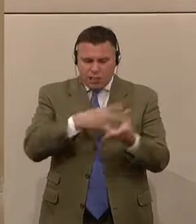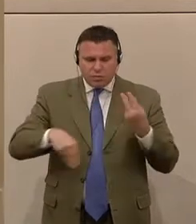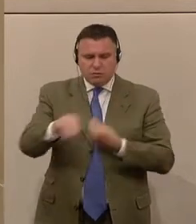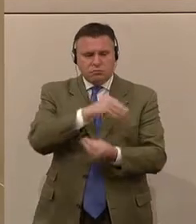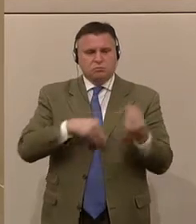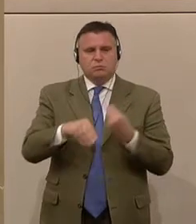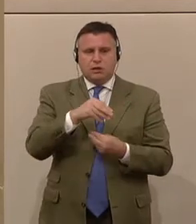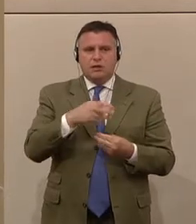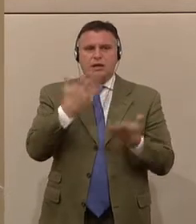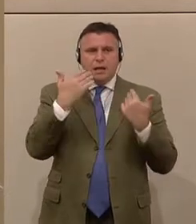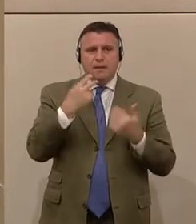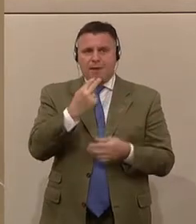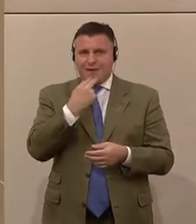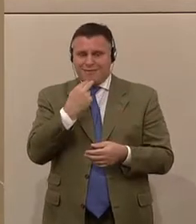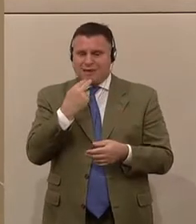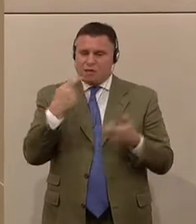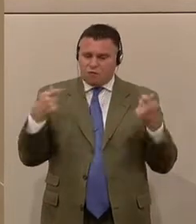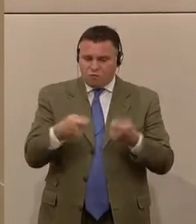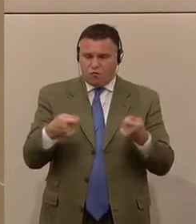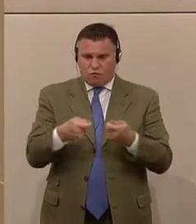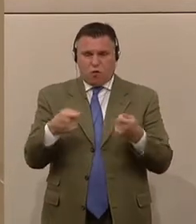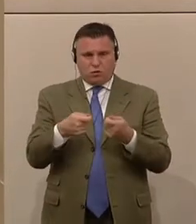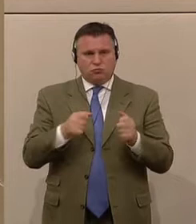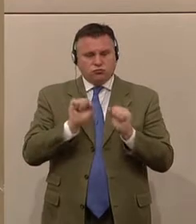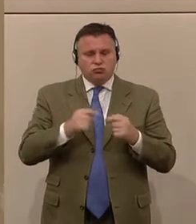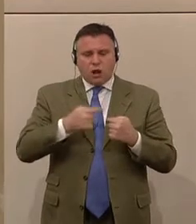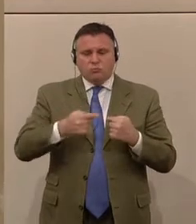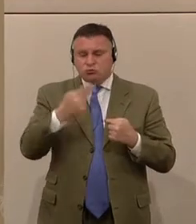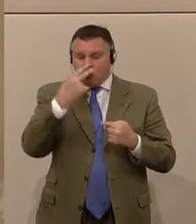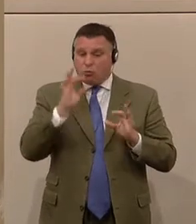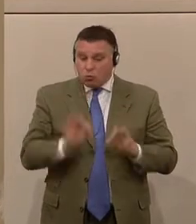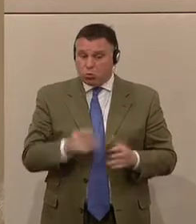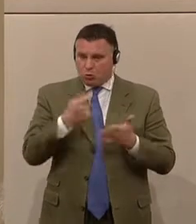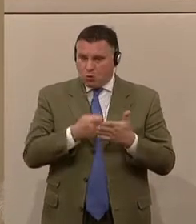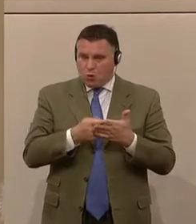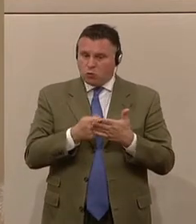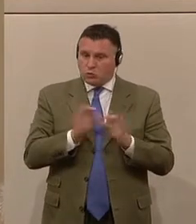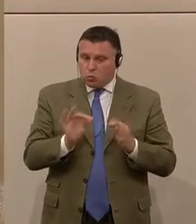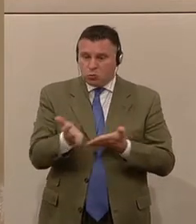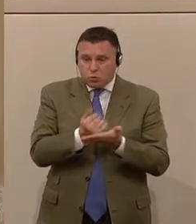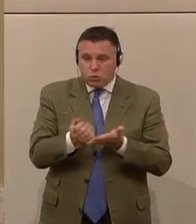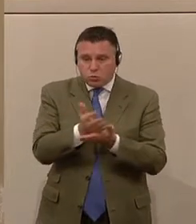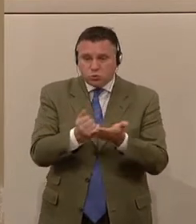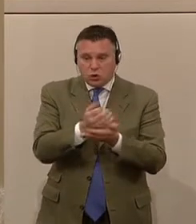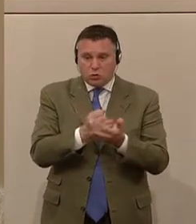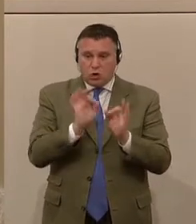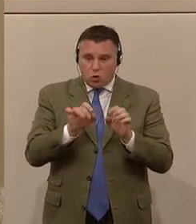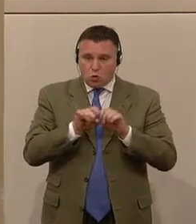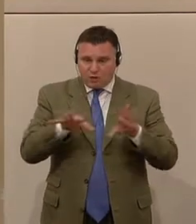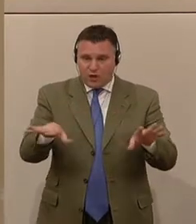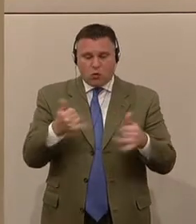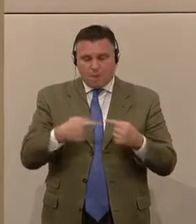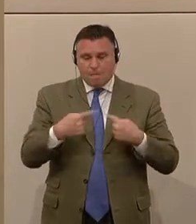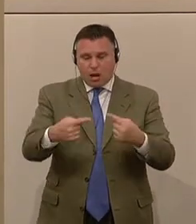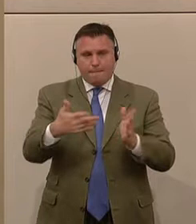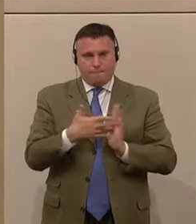und energierelevante Förderinstrumente regelmäßig auf ihre Kosteneffektivität und Wirkungsorientierung